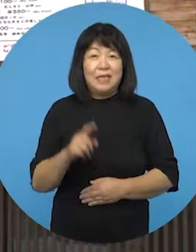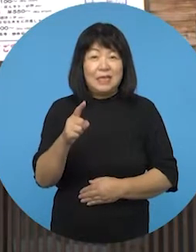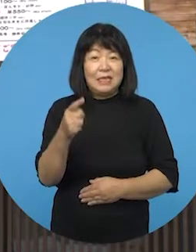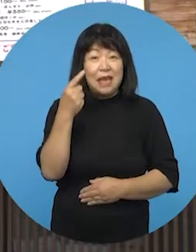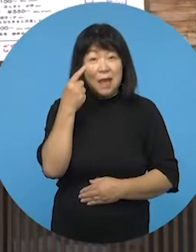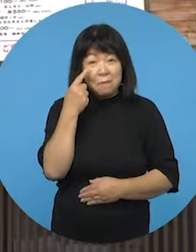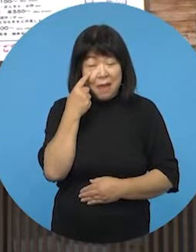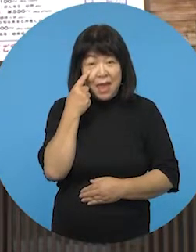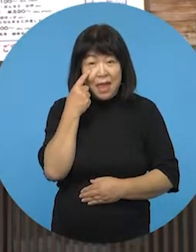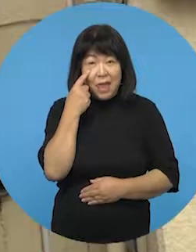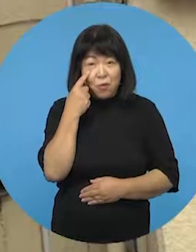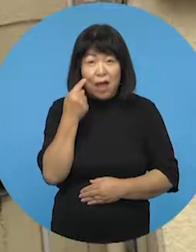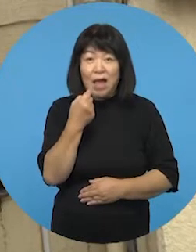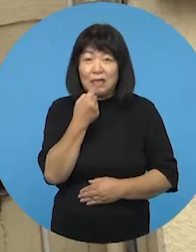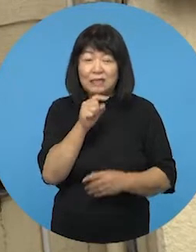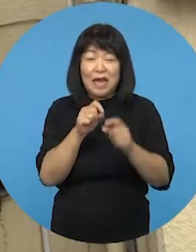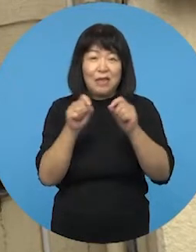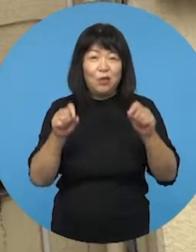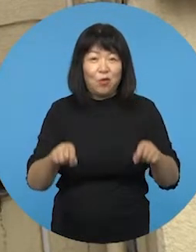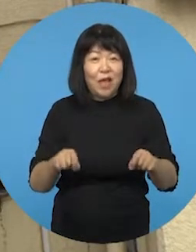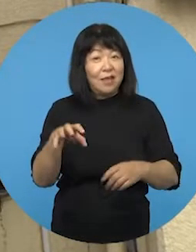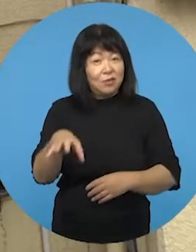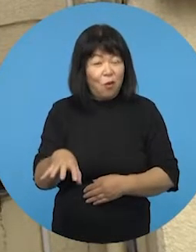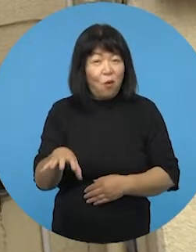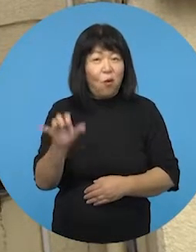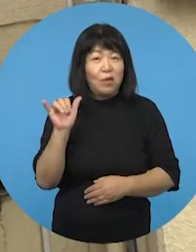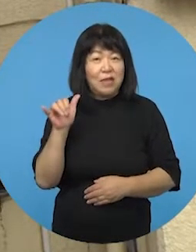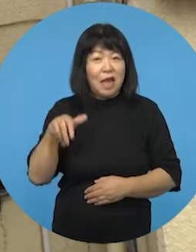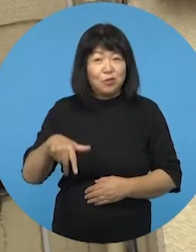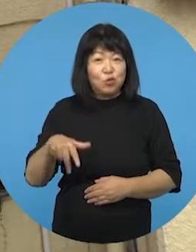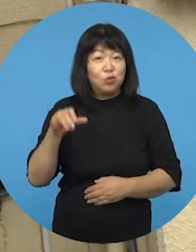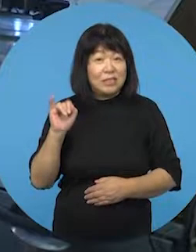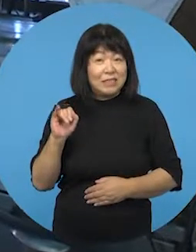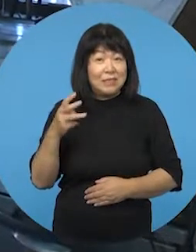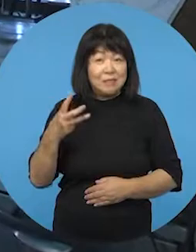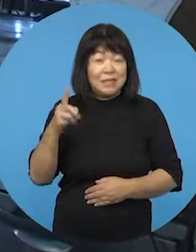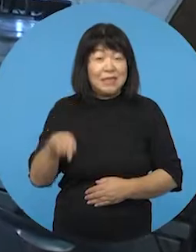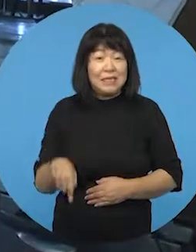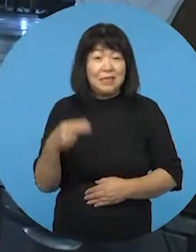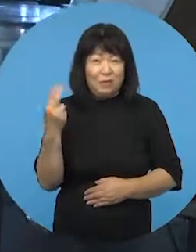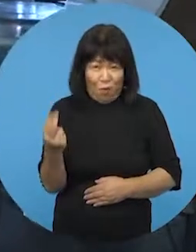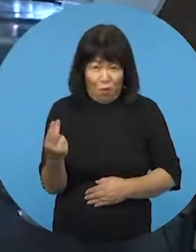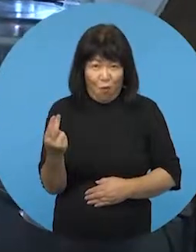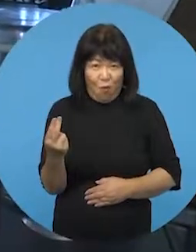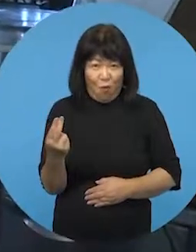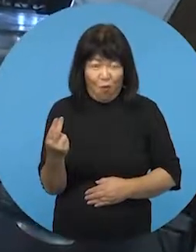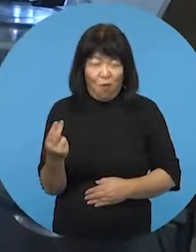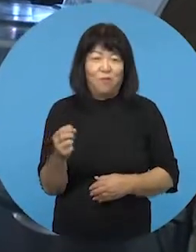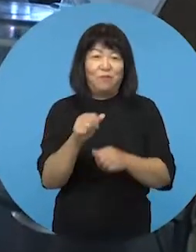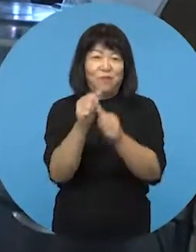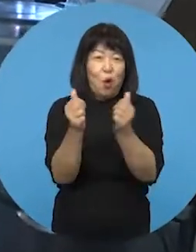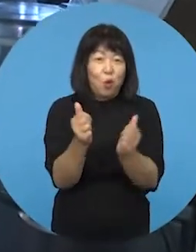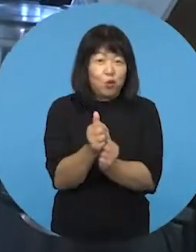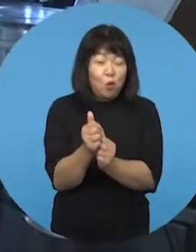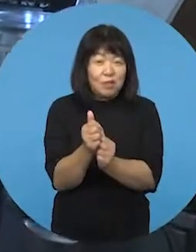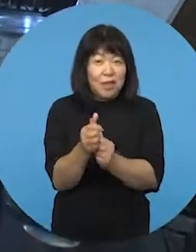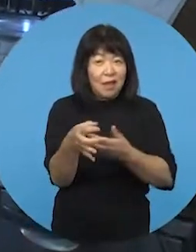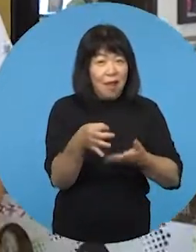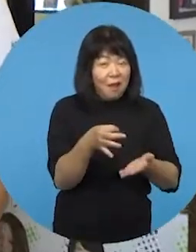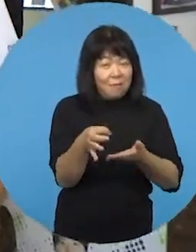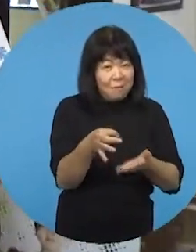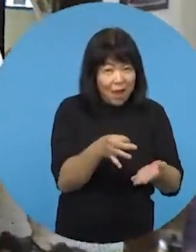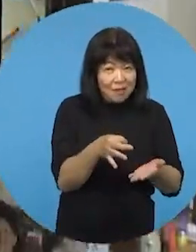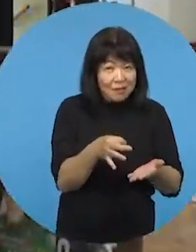1軒目の取材先は白糸台にある安井ミート。精肉、加工肉、お惣菜の販